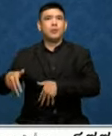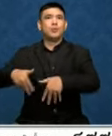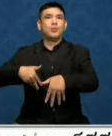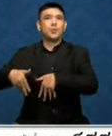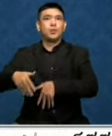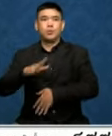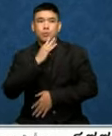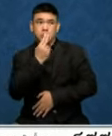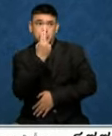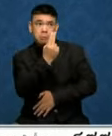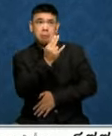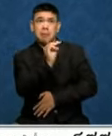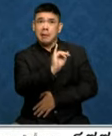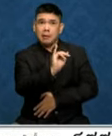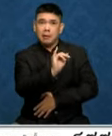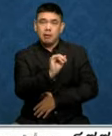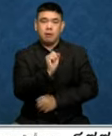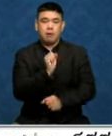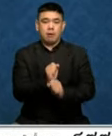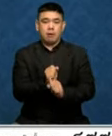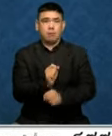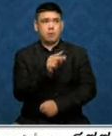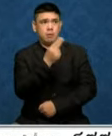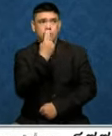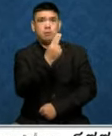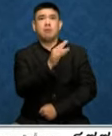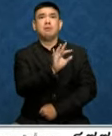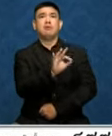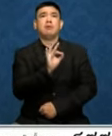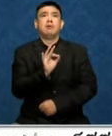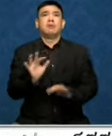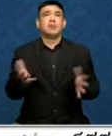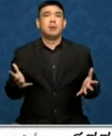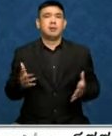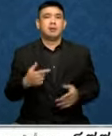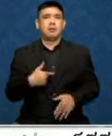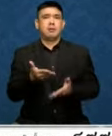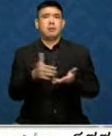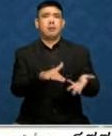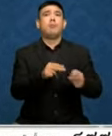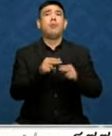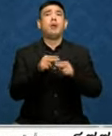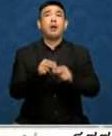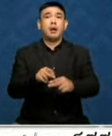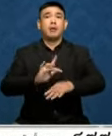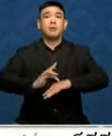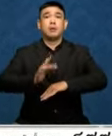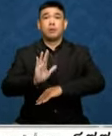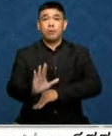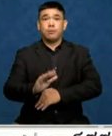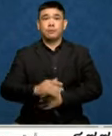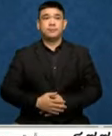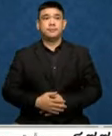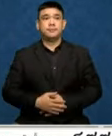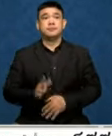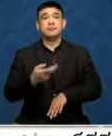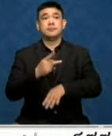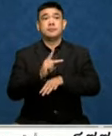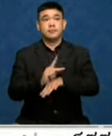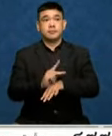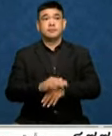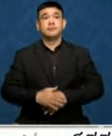ไม่ดีไม่มีบทบาทเก็ไม่เลือกเองมันก็ยุบไปเองครับเพราะฉะนั้นท่านประธาน